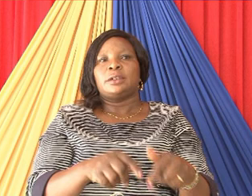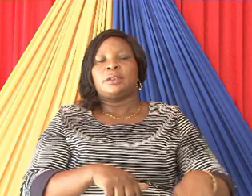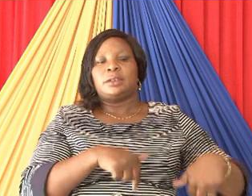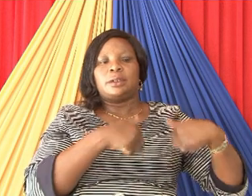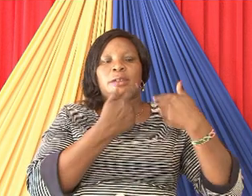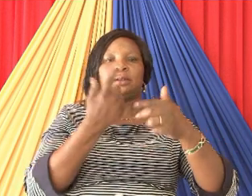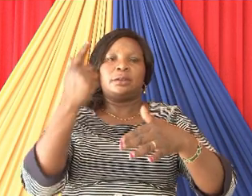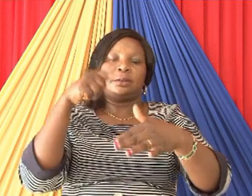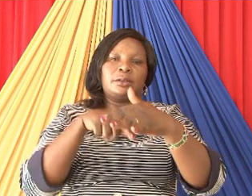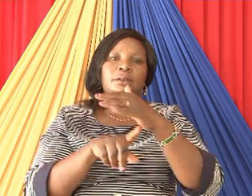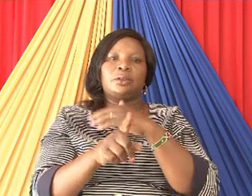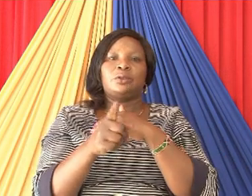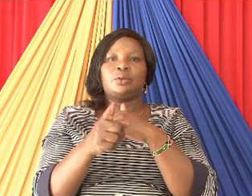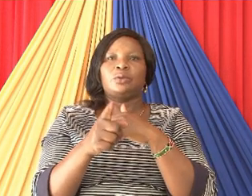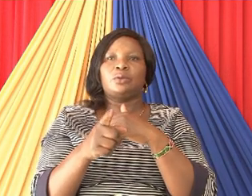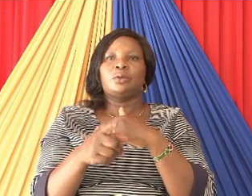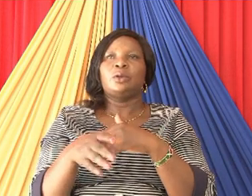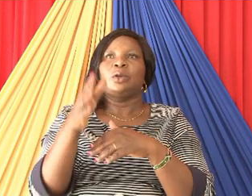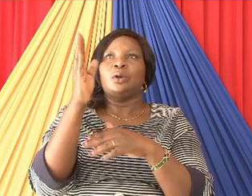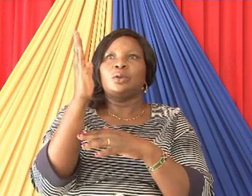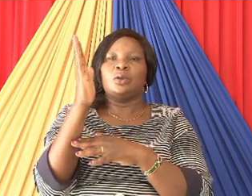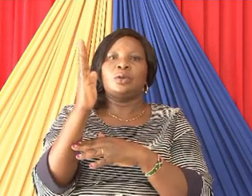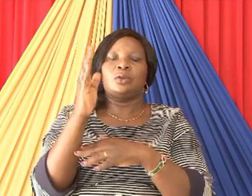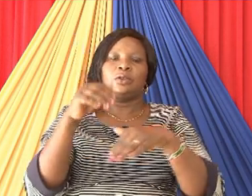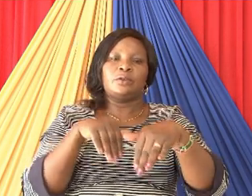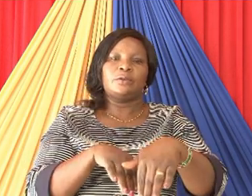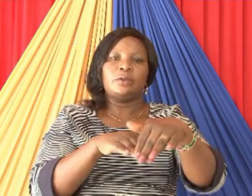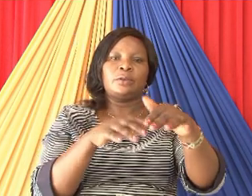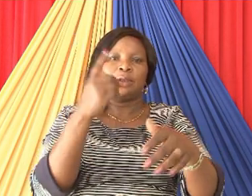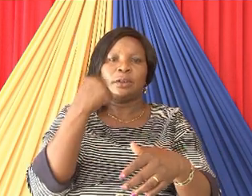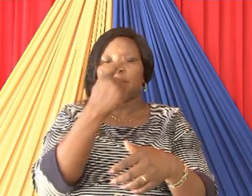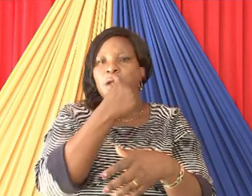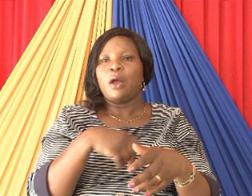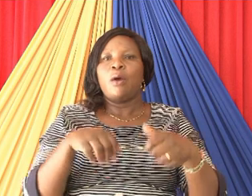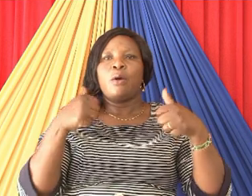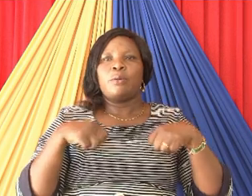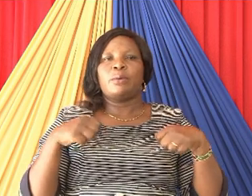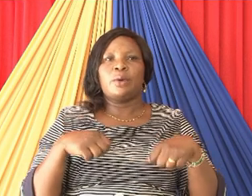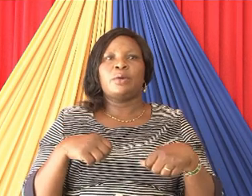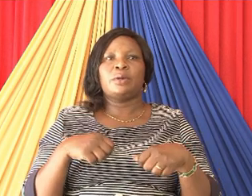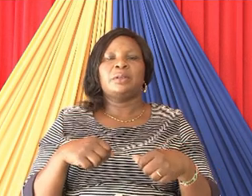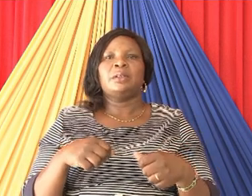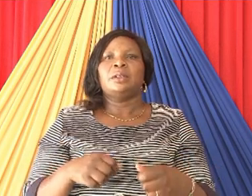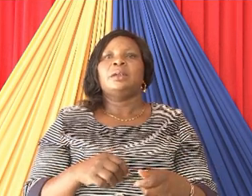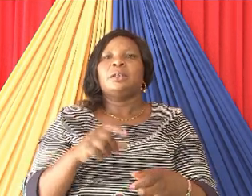ndani yenu. Maana Mungu amepelekana na wana wa Israeli, bado wanaasi na watoka na wanatoka katika njia zake. And they were